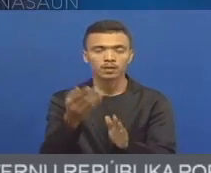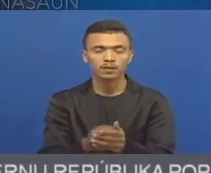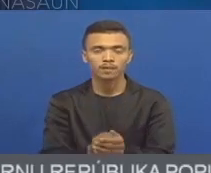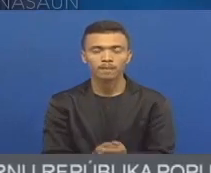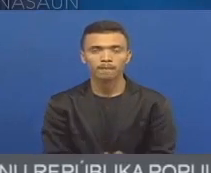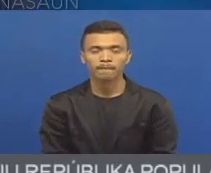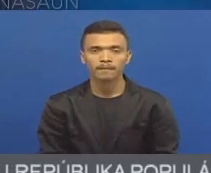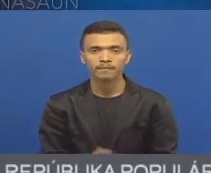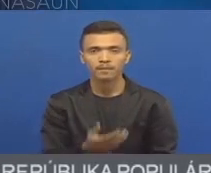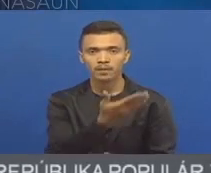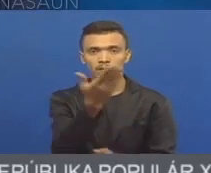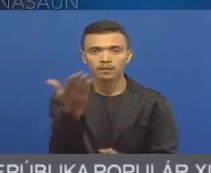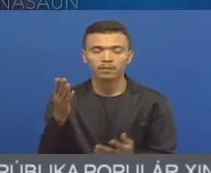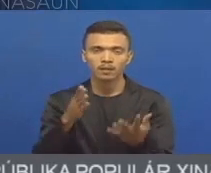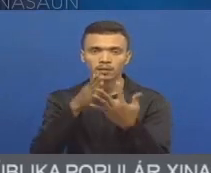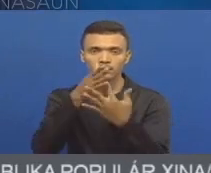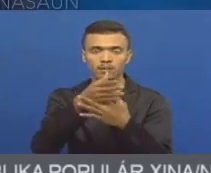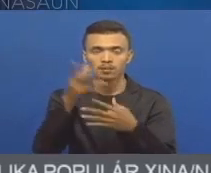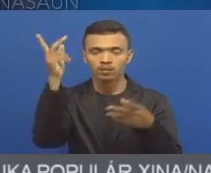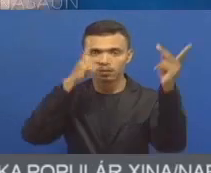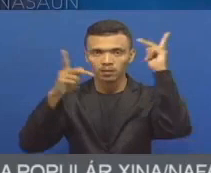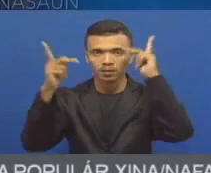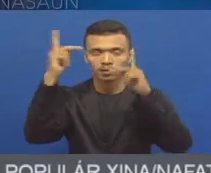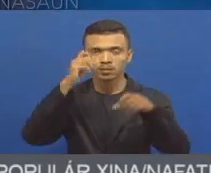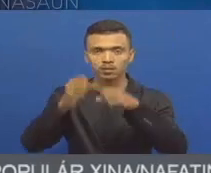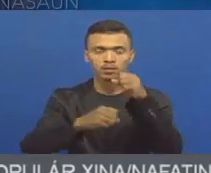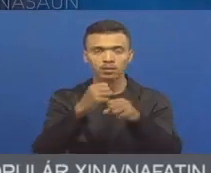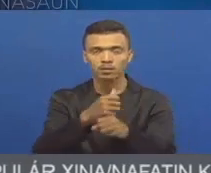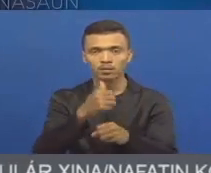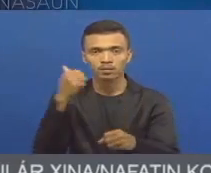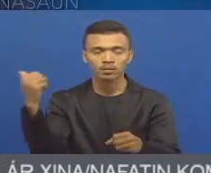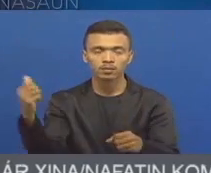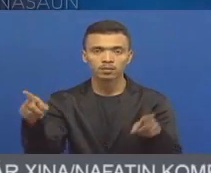sira asesu kas sira tinan kotor ne tamba ne mai husi kasu